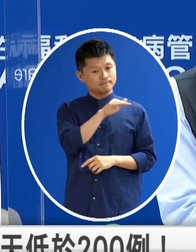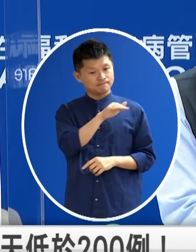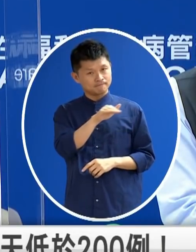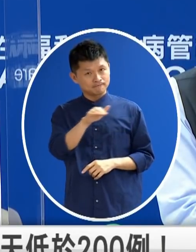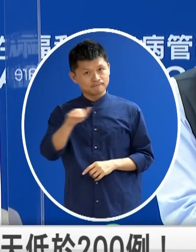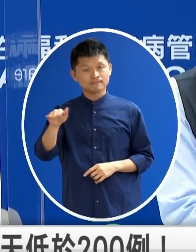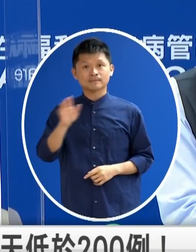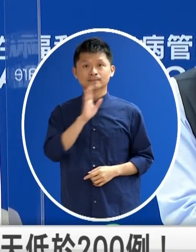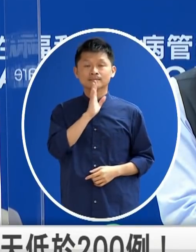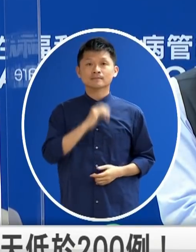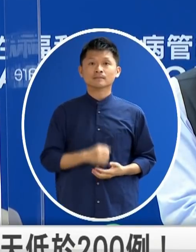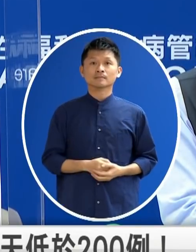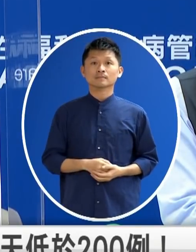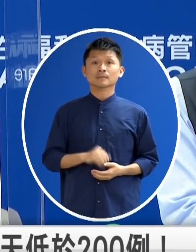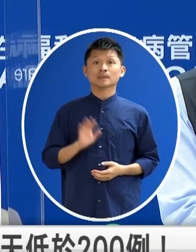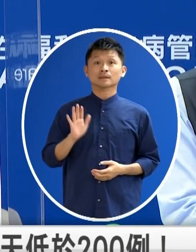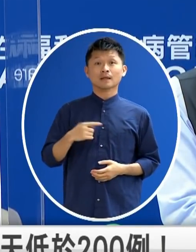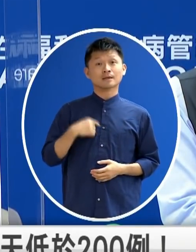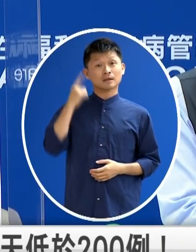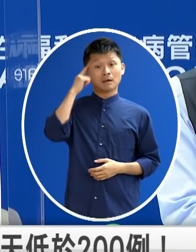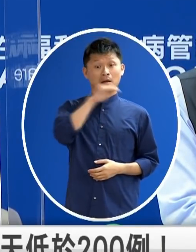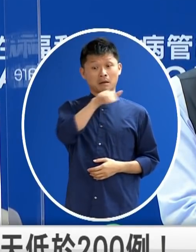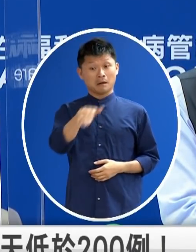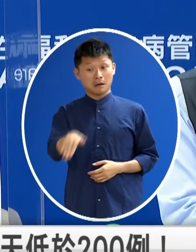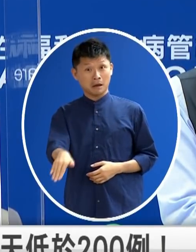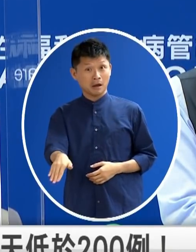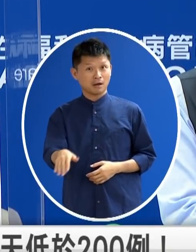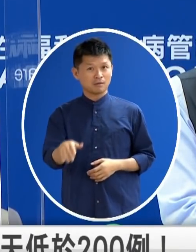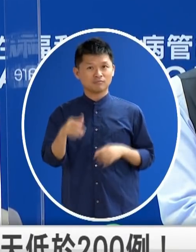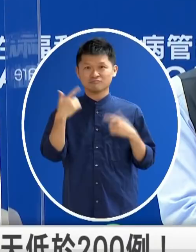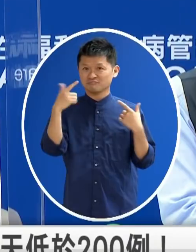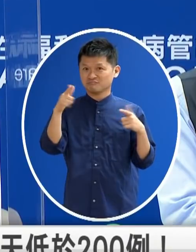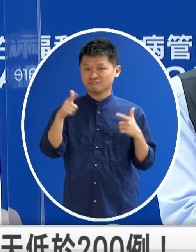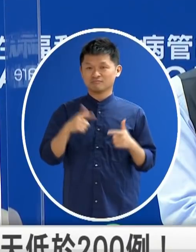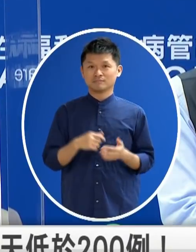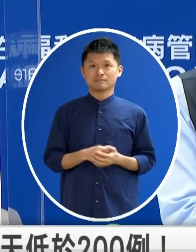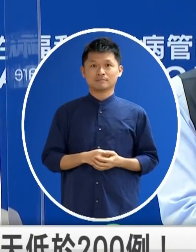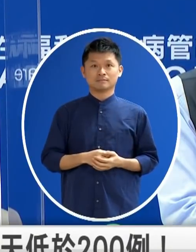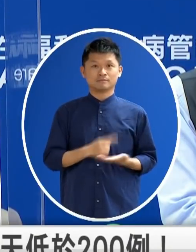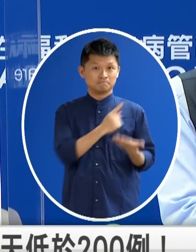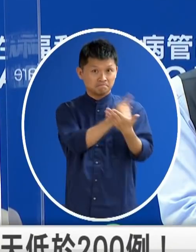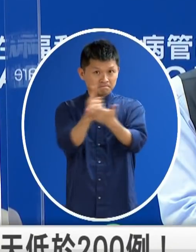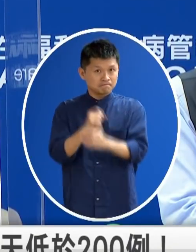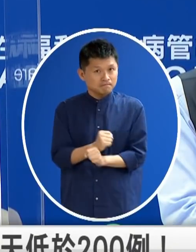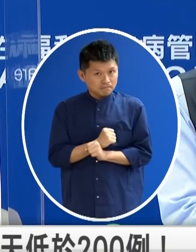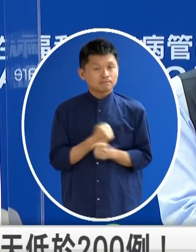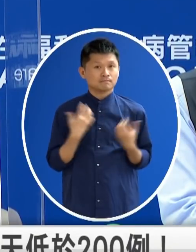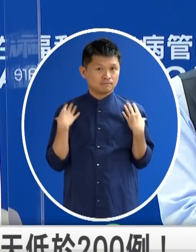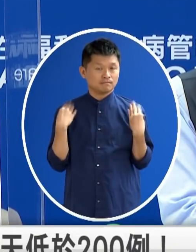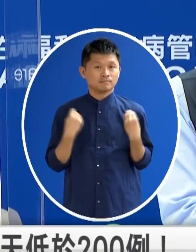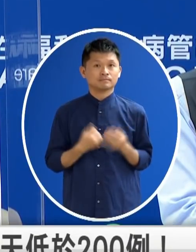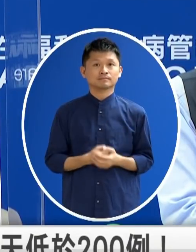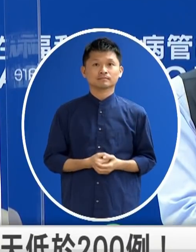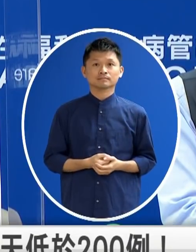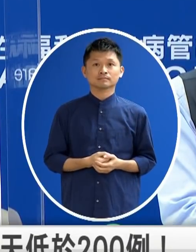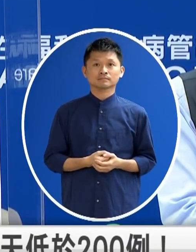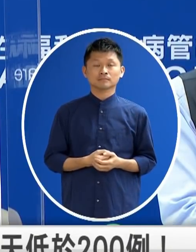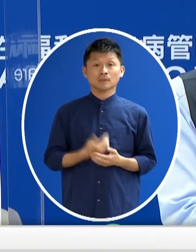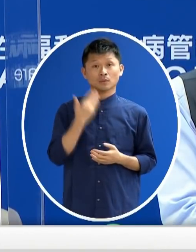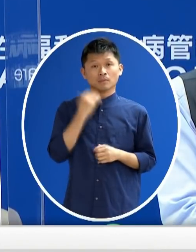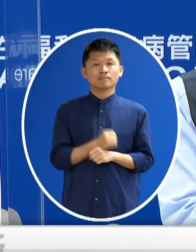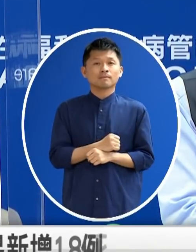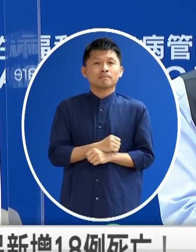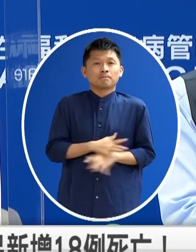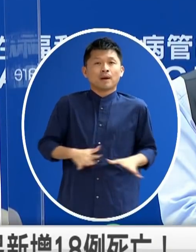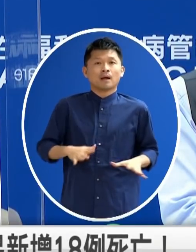稳，好，但千万不要以为是趋缓，好，大家还是要非常非常的注意哈，这个疫情就稍微不注意，